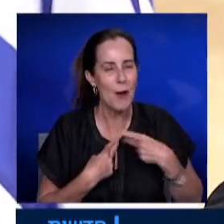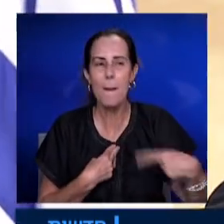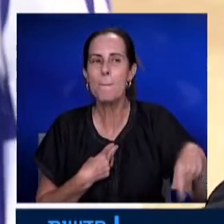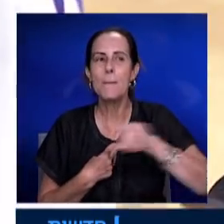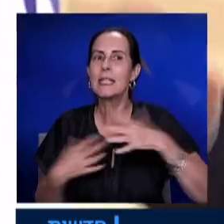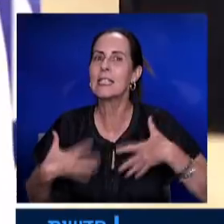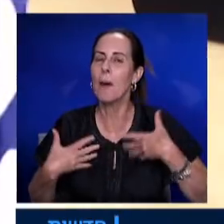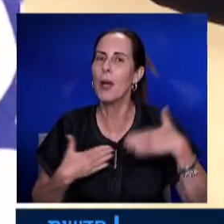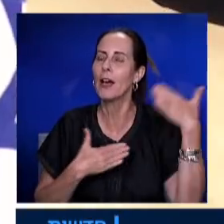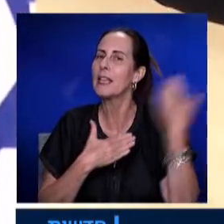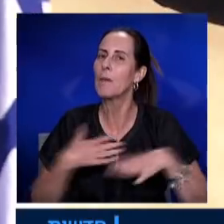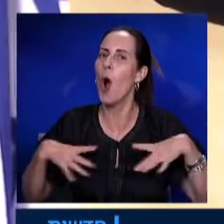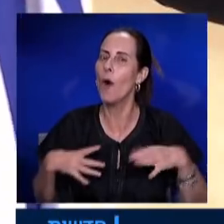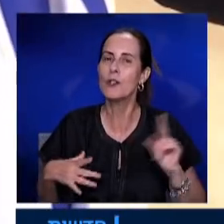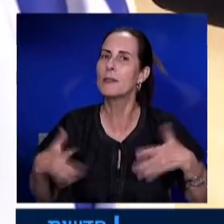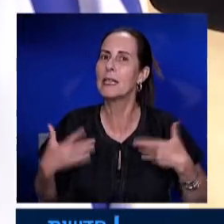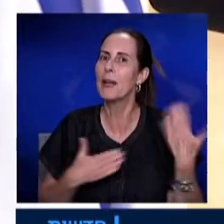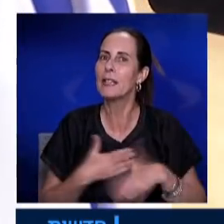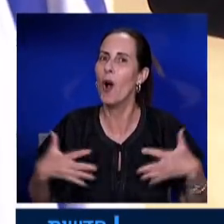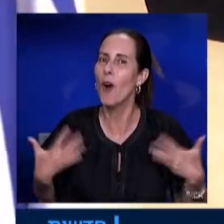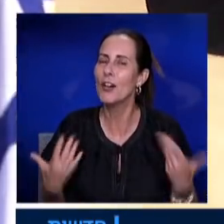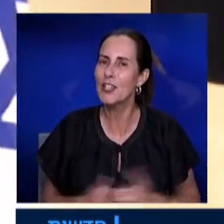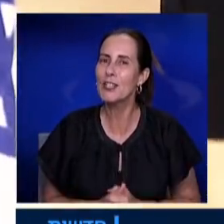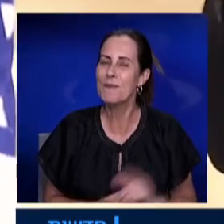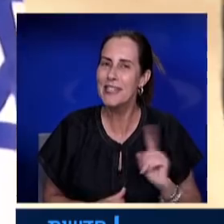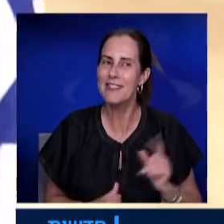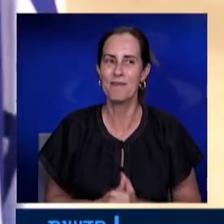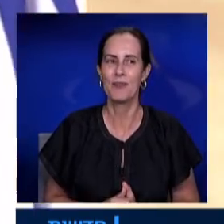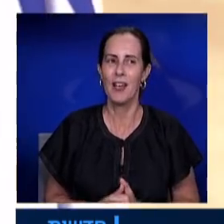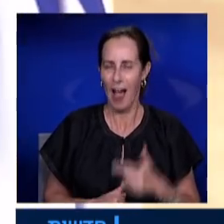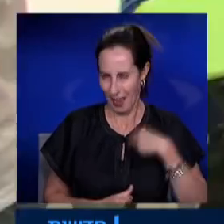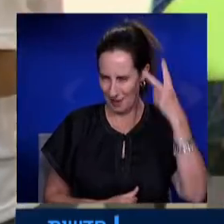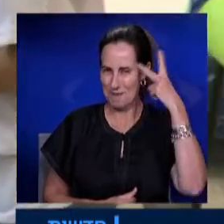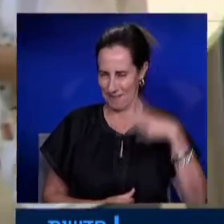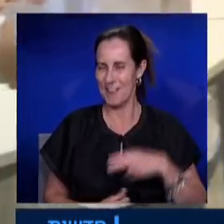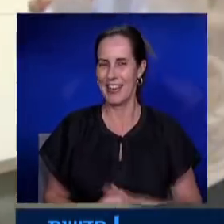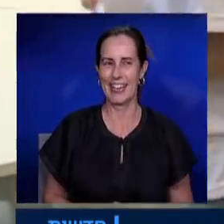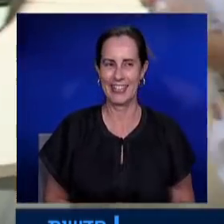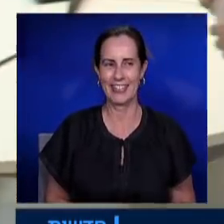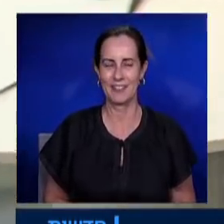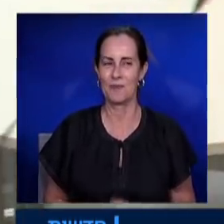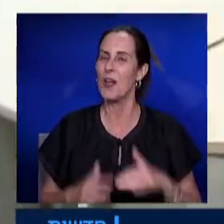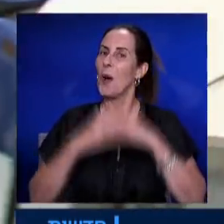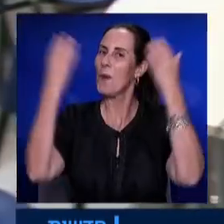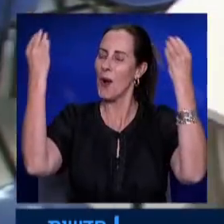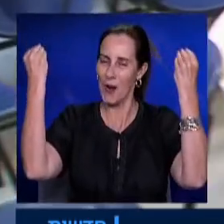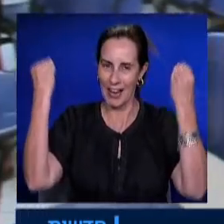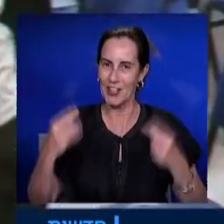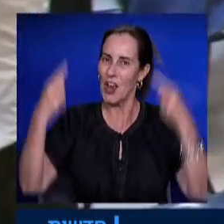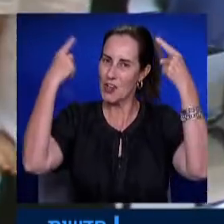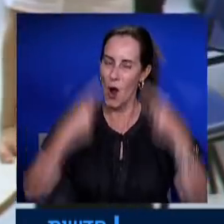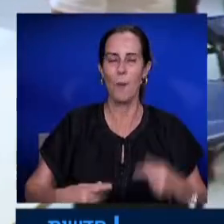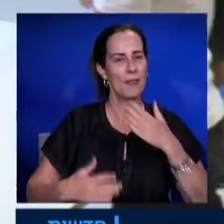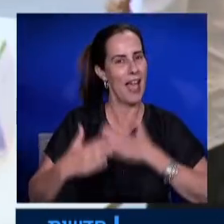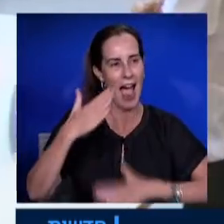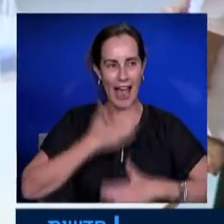שמח שהחופש הגדול נגמר? אוקיי. אני מבין, אני מבין. בוקר טוב